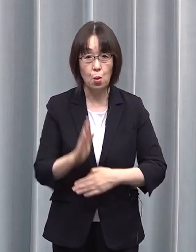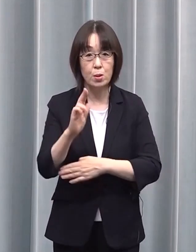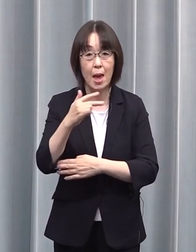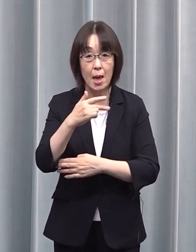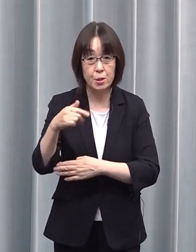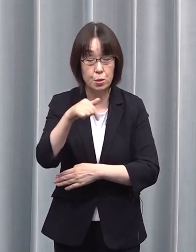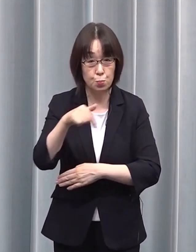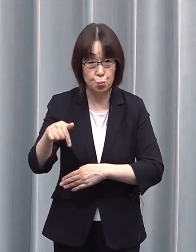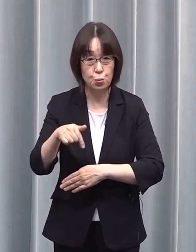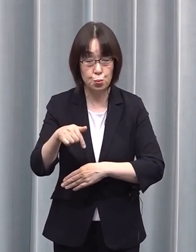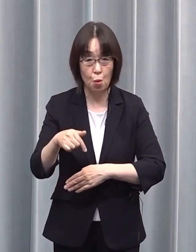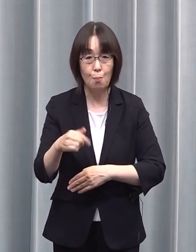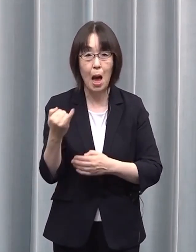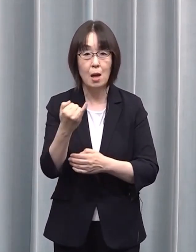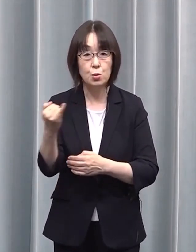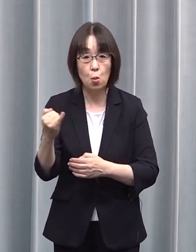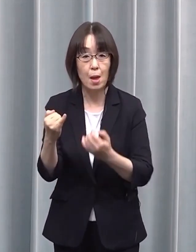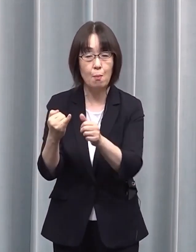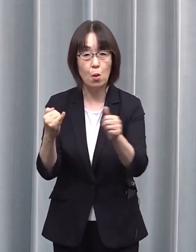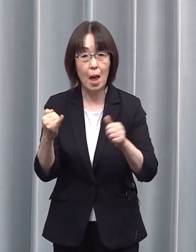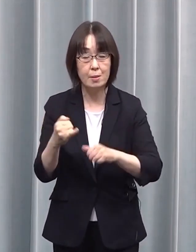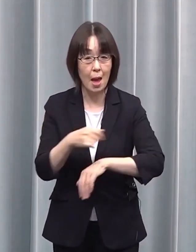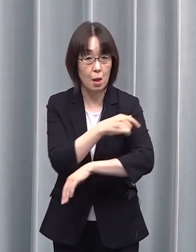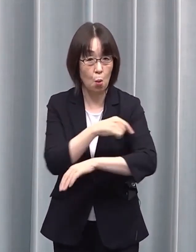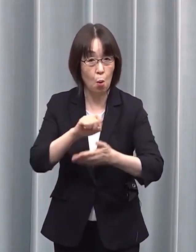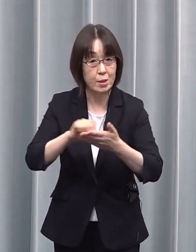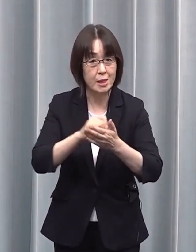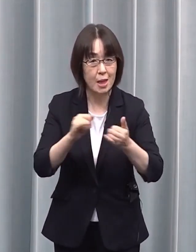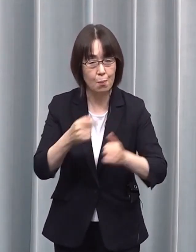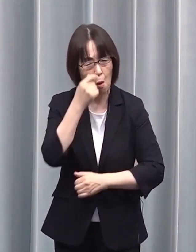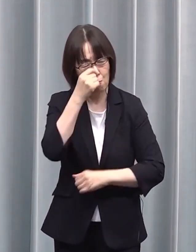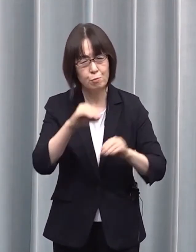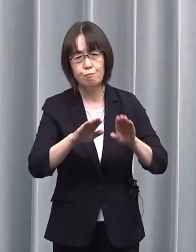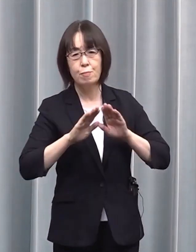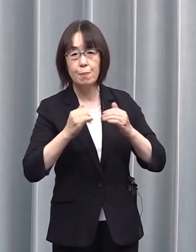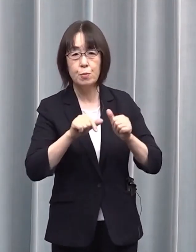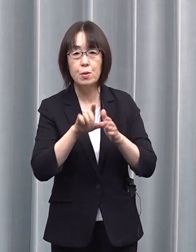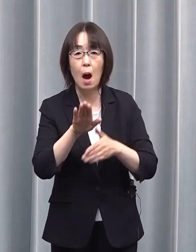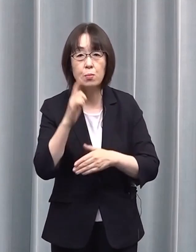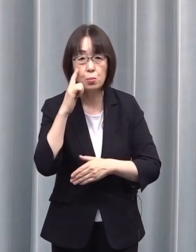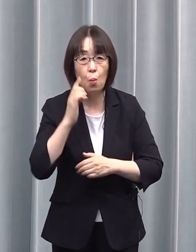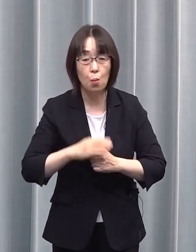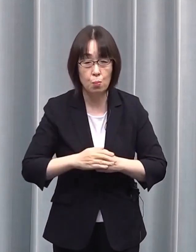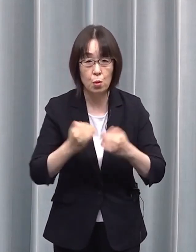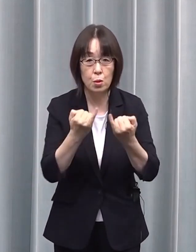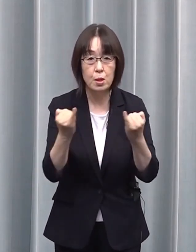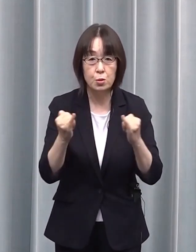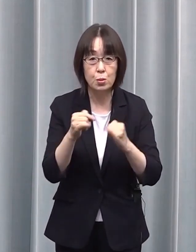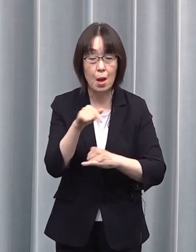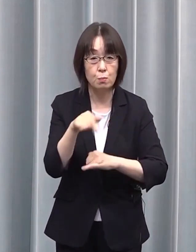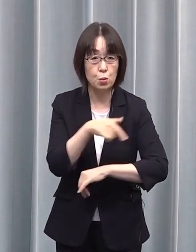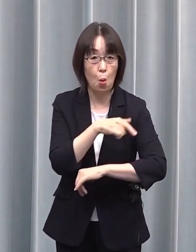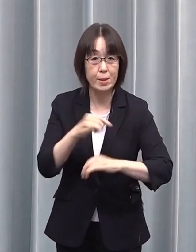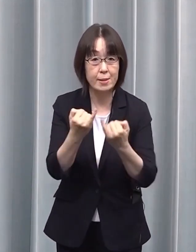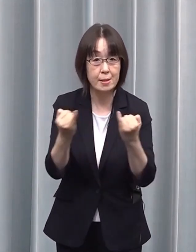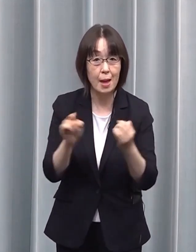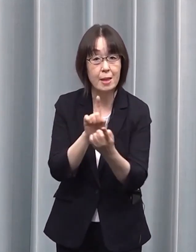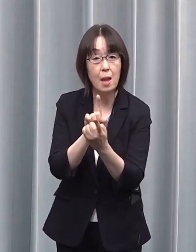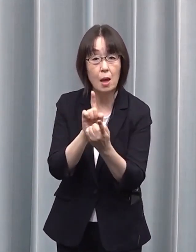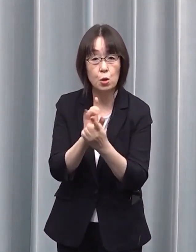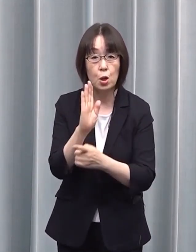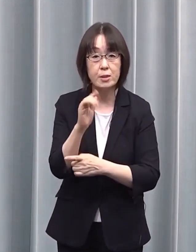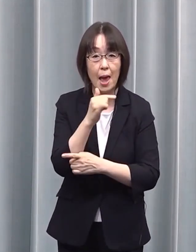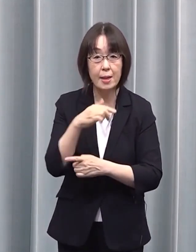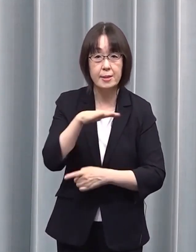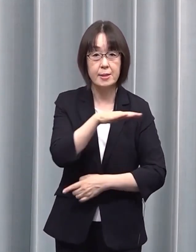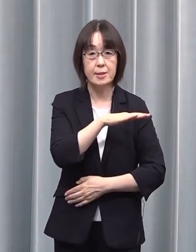性記者、まあ、男性記者も被害を受けている可能性はあると思いますが、女性記者たちに対する政治家サイドからのセクハラ、もしくは一部